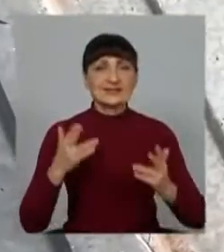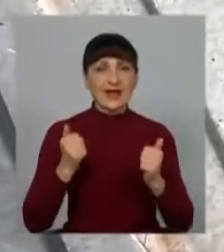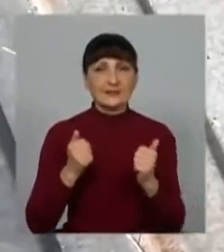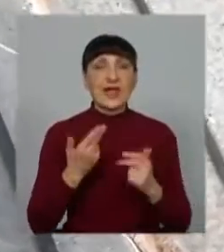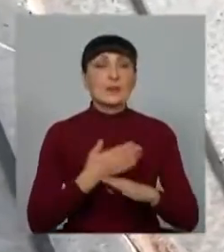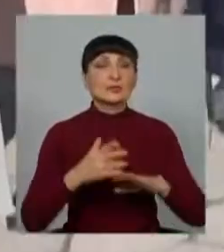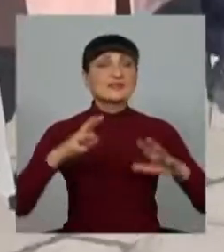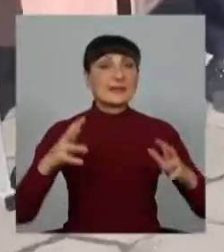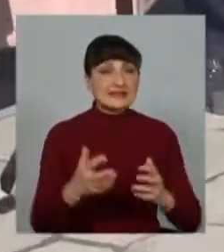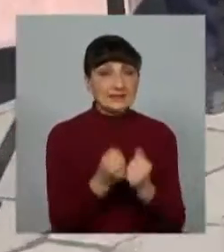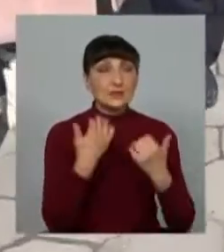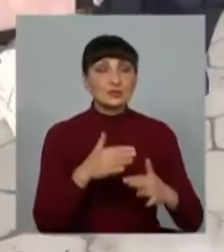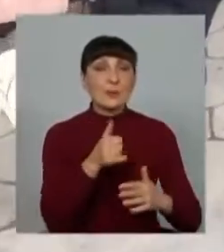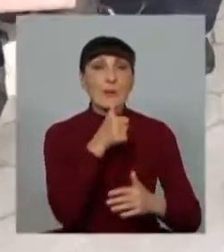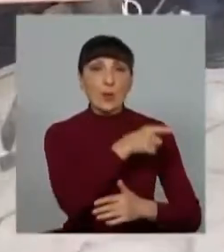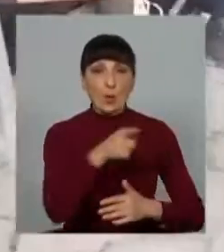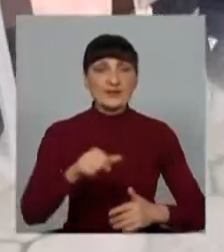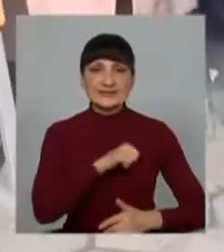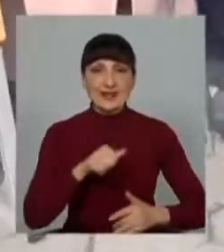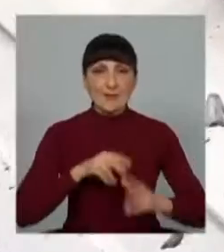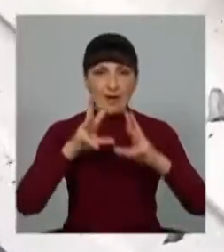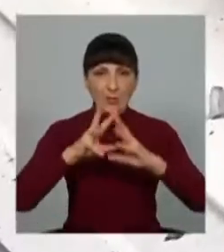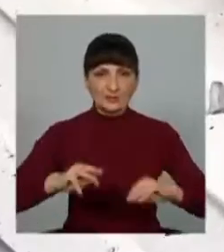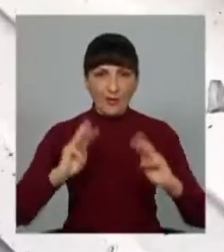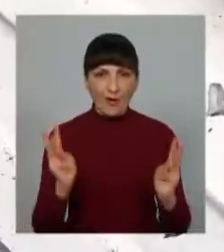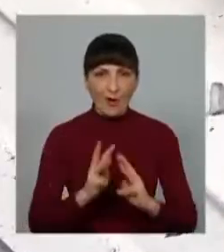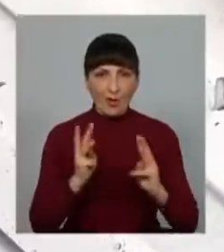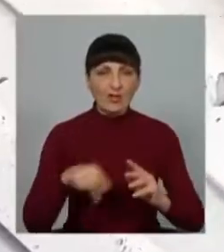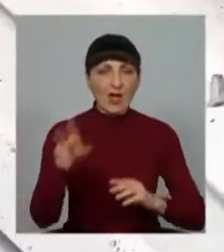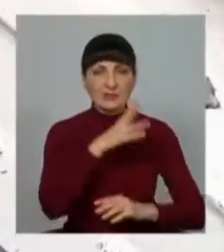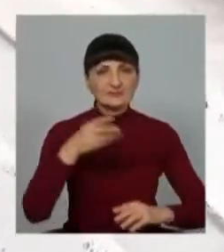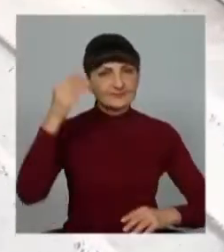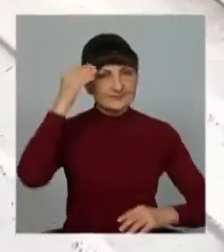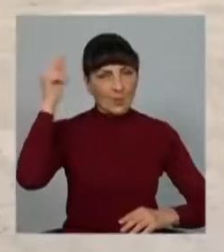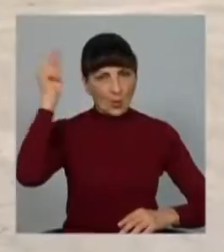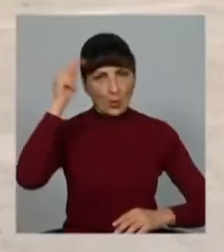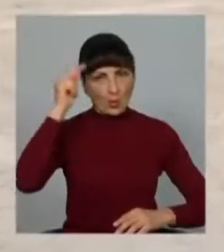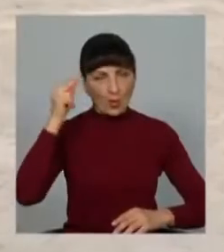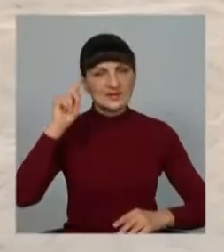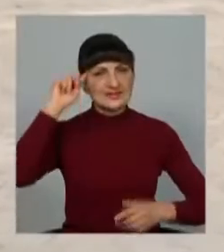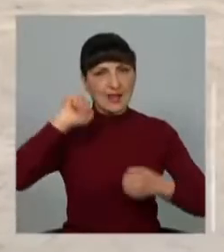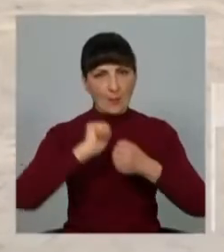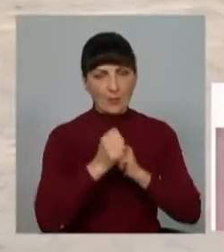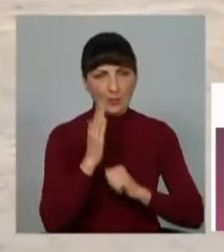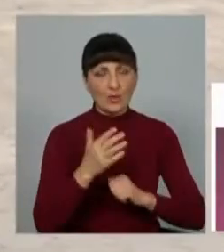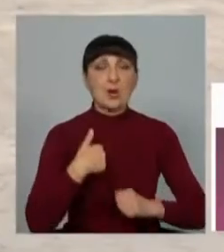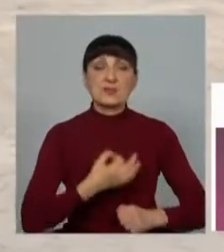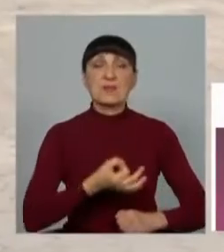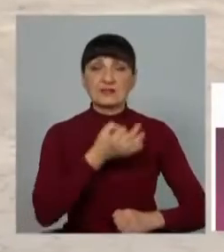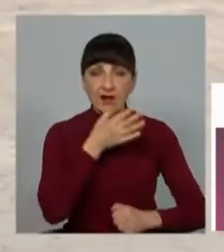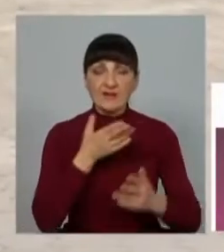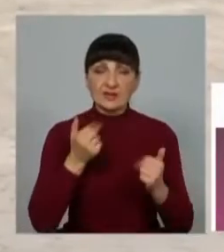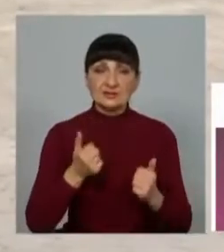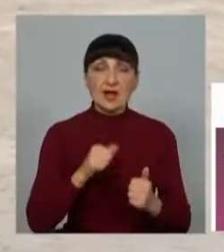дали возможность уже самим школьникам побыть в роли огнеборцев. Этот урок они усвоили надолго. Да, сегодня хорошо понравилось,